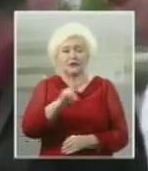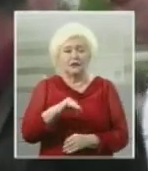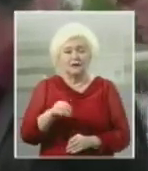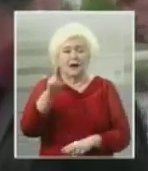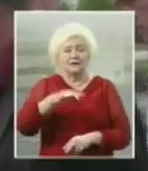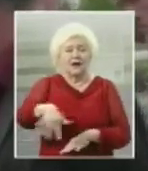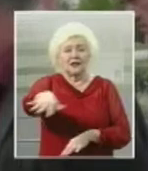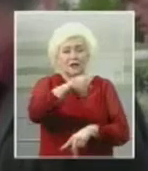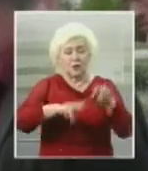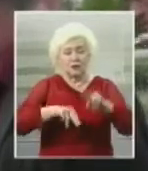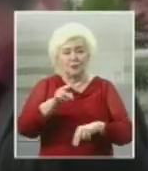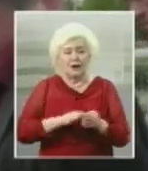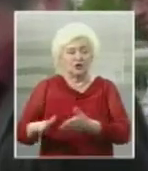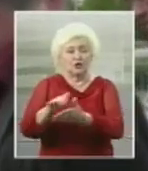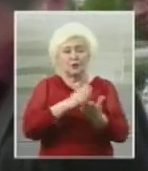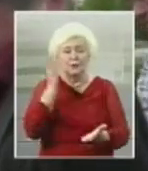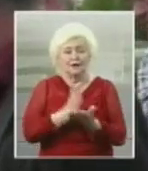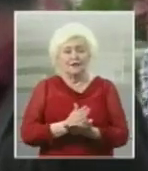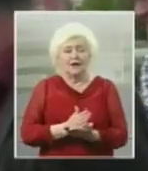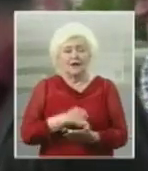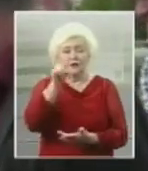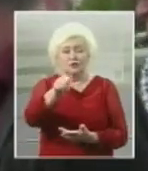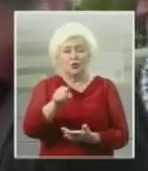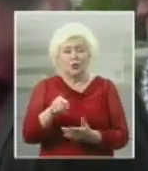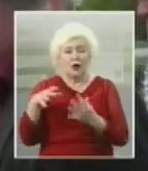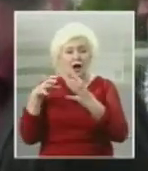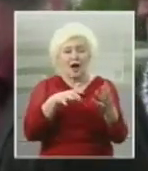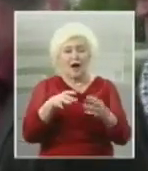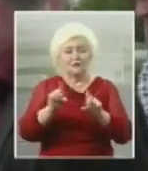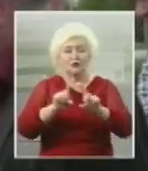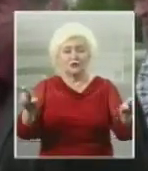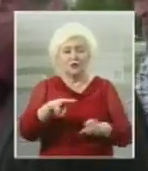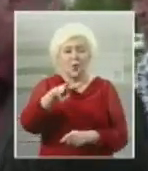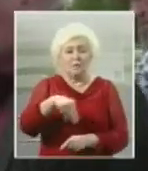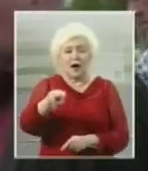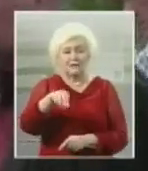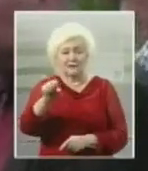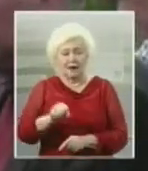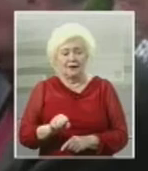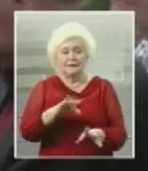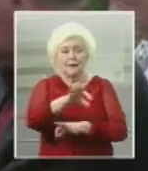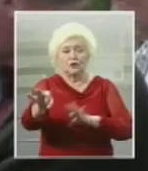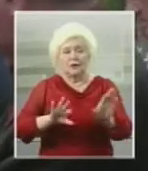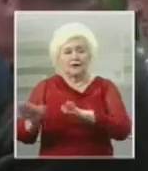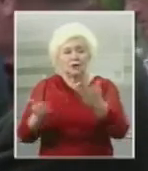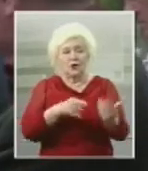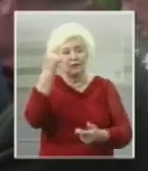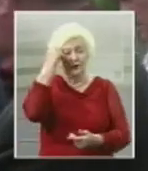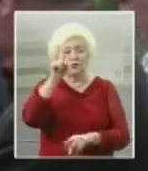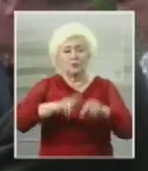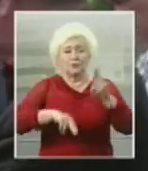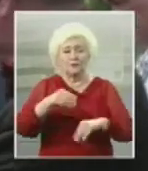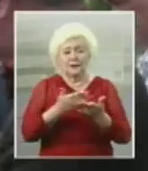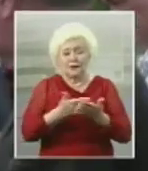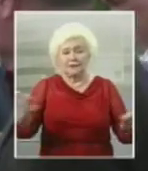Буд». Компанія «Транстаг» є власником того автосалону, колишній автосалон «Мазда». За проєктною пропозицією вони збираються побудувати